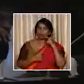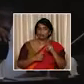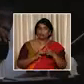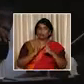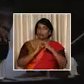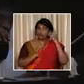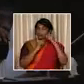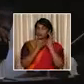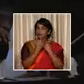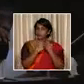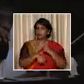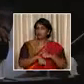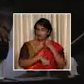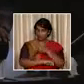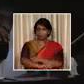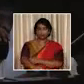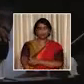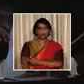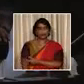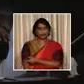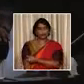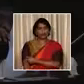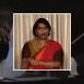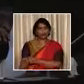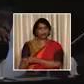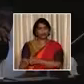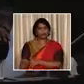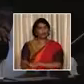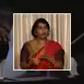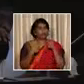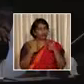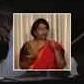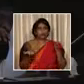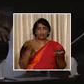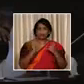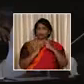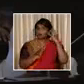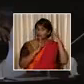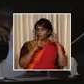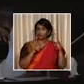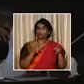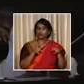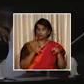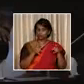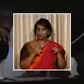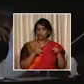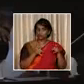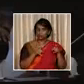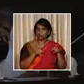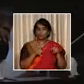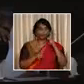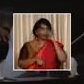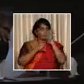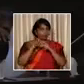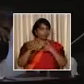விசாரிக்கட்டும் சுதந்திரமான நியாயமான ஒரு சர்வதேச ஆர்வலர்களை கொண்ட குழுவினால் இந்த நாட்டில் இது